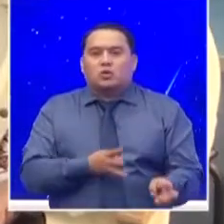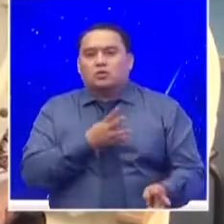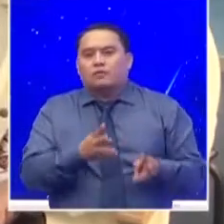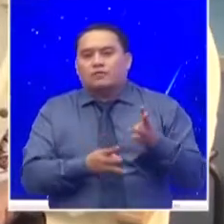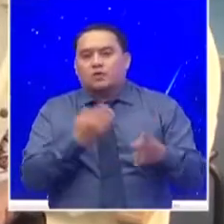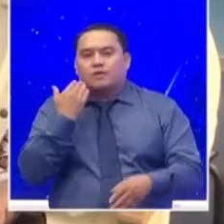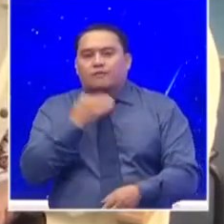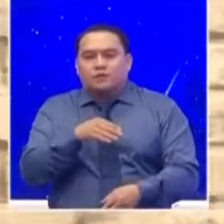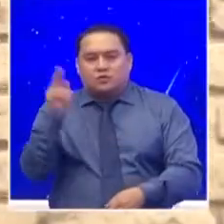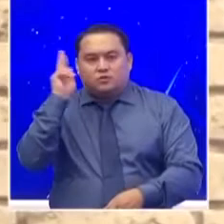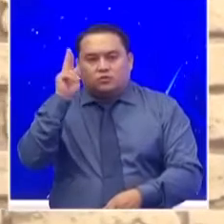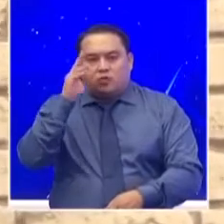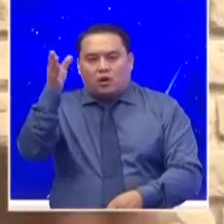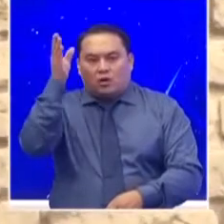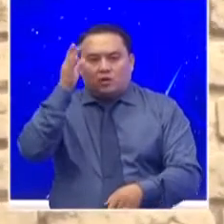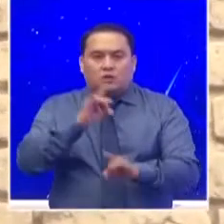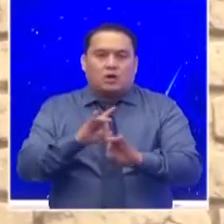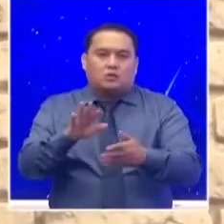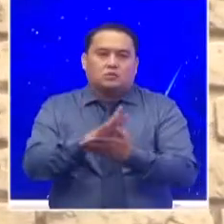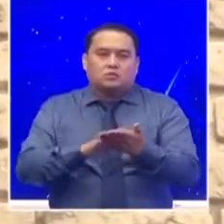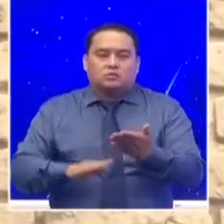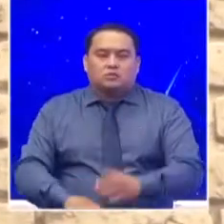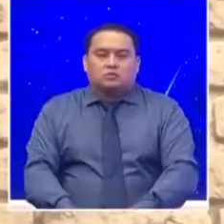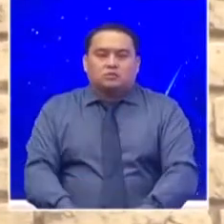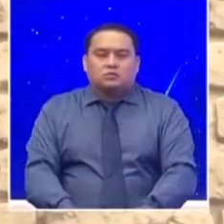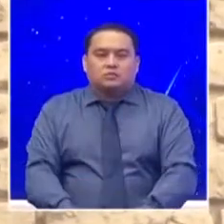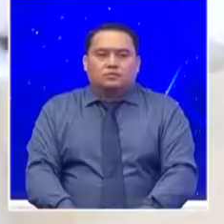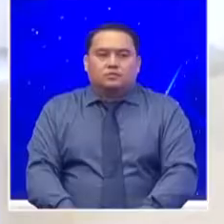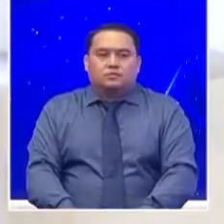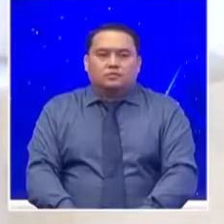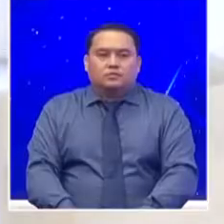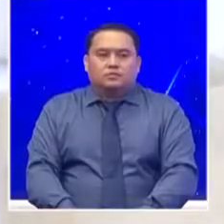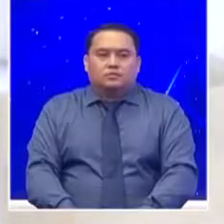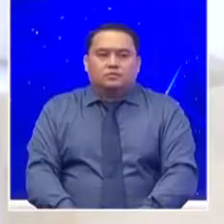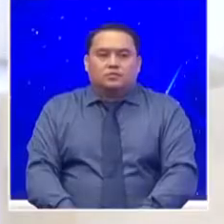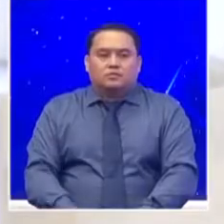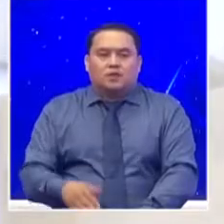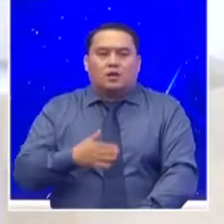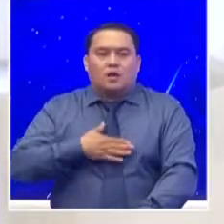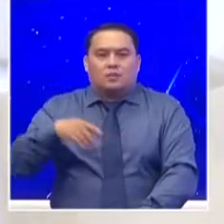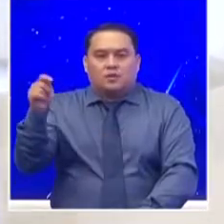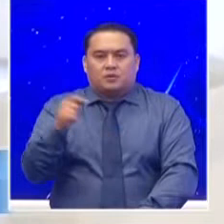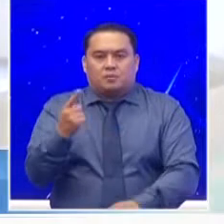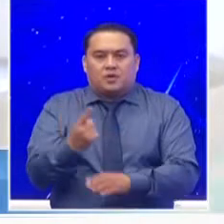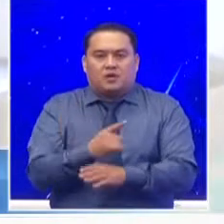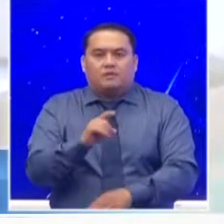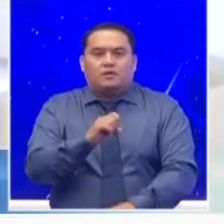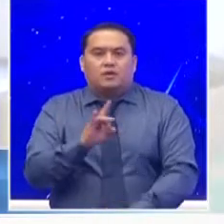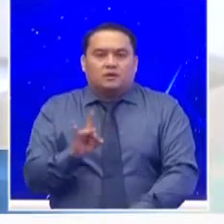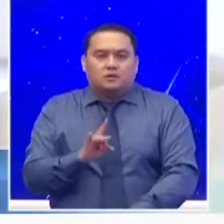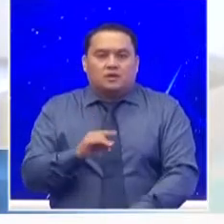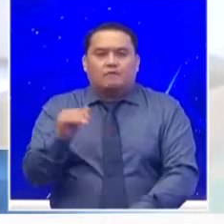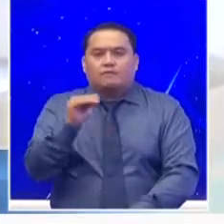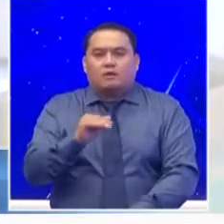и эффективнее усваиваем знания, рассказывают члены клуба английского языка. Я пришла первый раз в Пинклав в